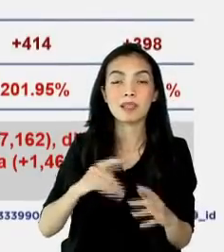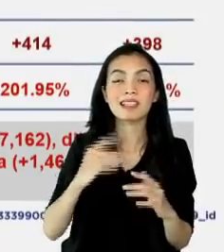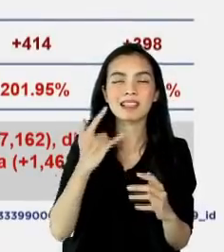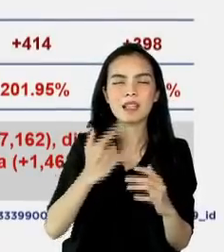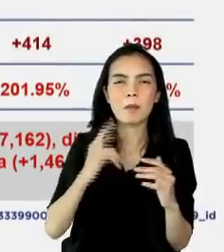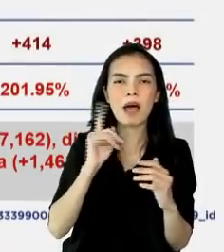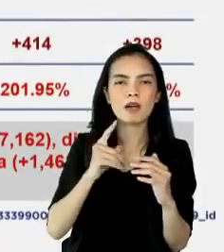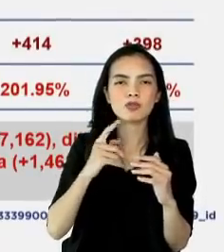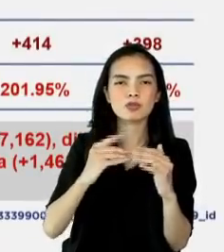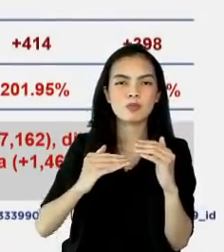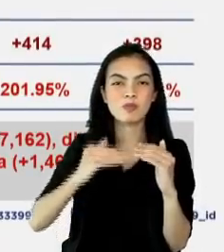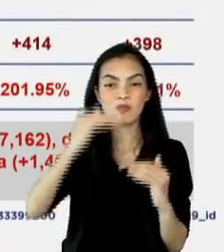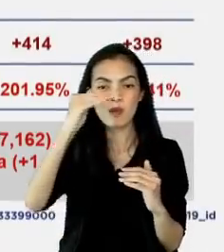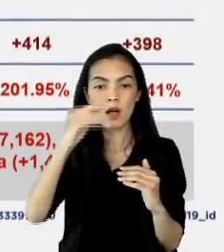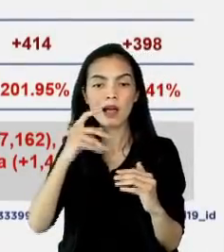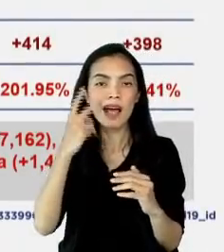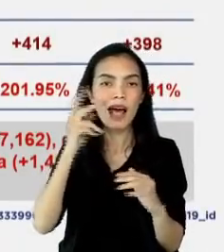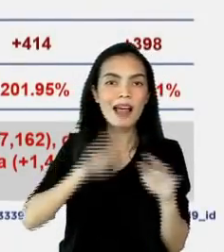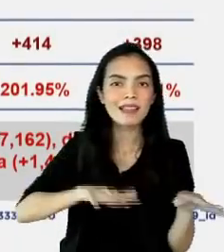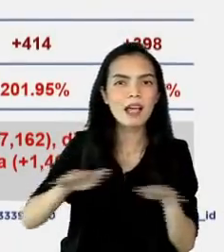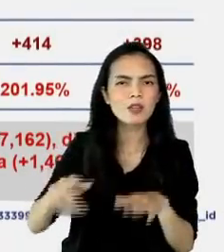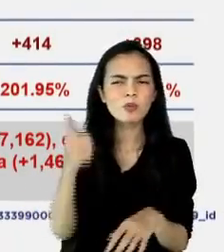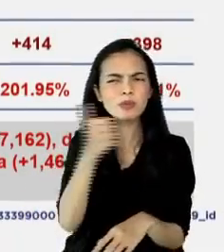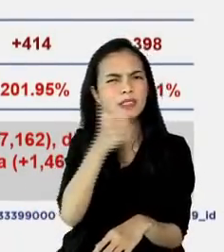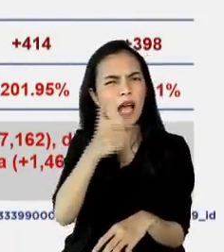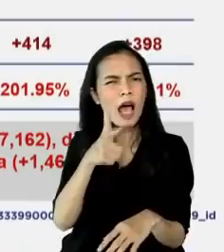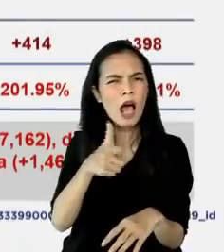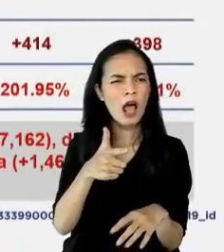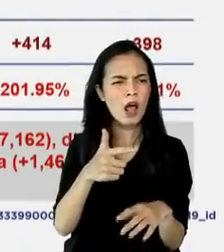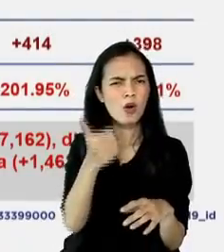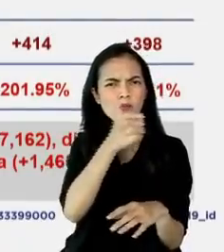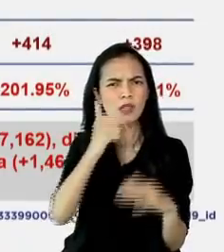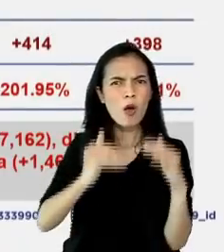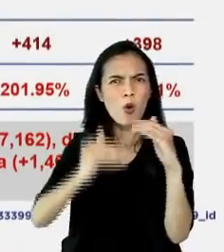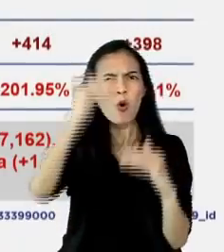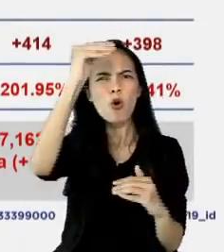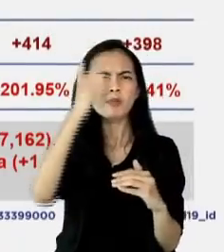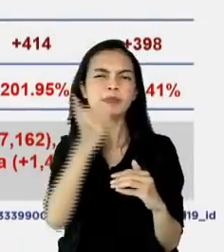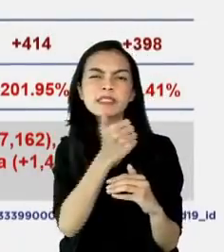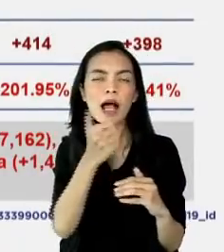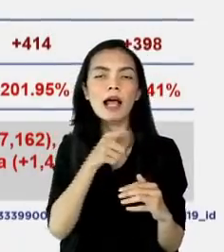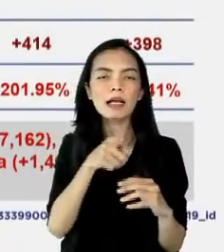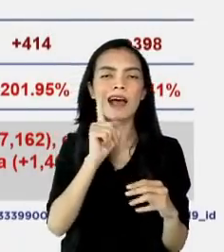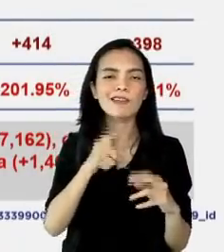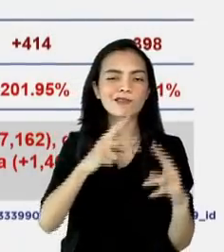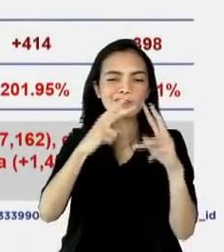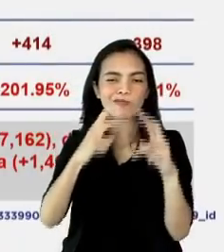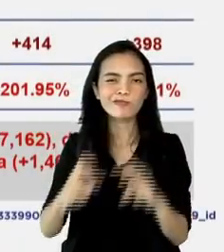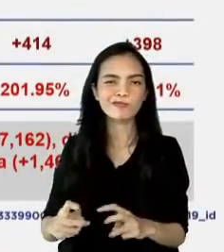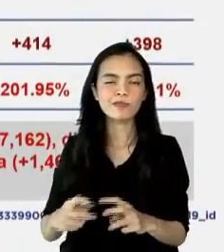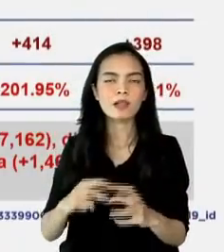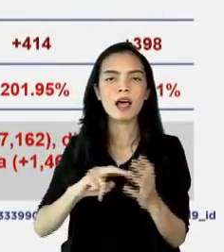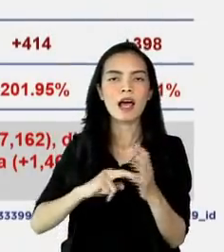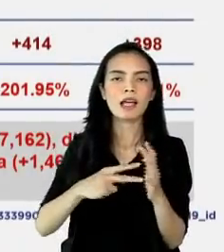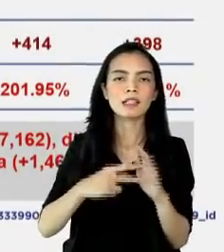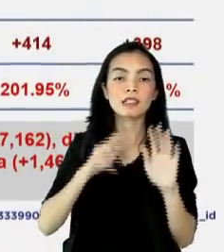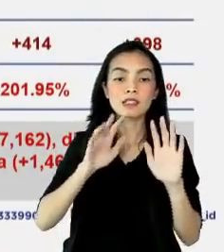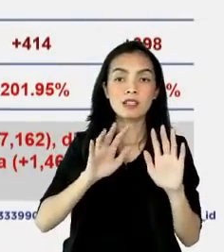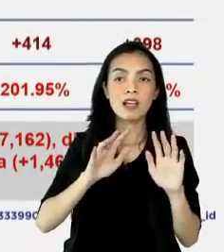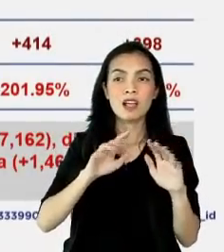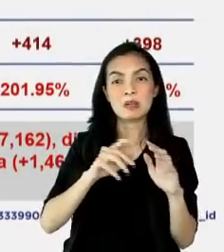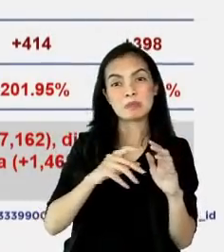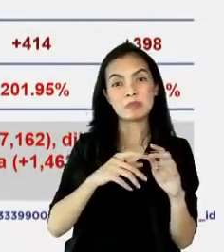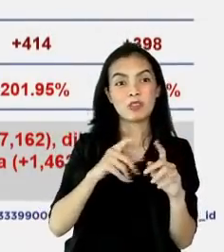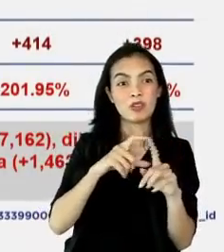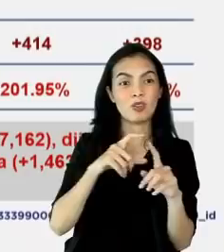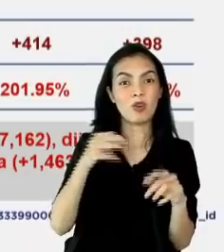harus diperhitungkan. Kenapa dia naik dengan lebih signifikan. Seperti itu Dokter Lola. Jadi kurang lebih kalau kita lihat di sini 10 besarnya ada